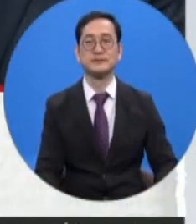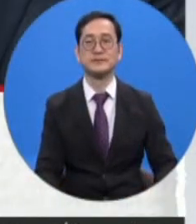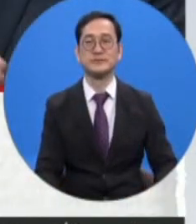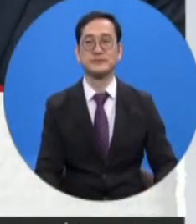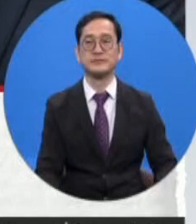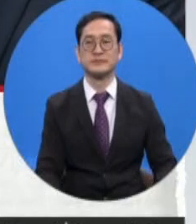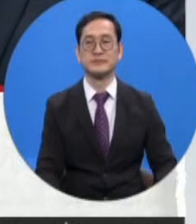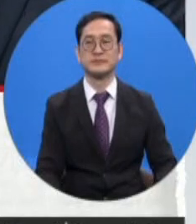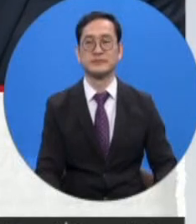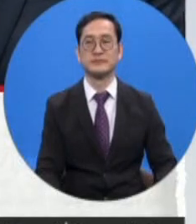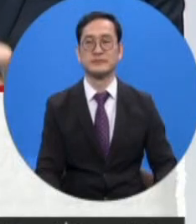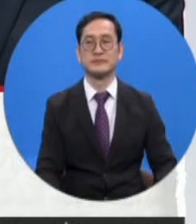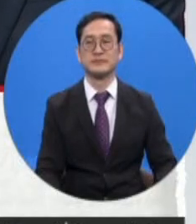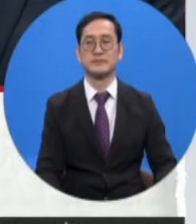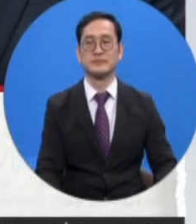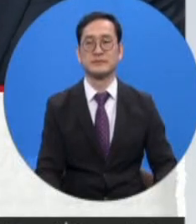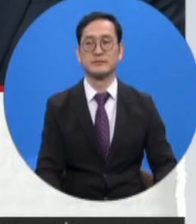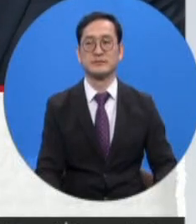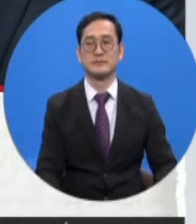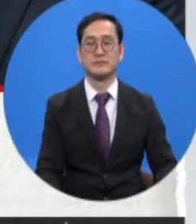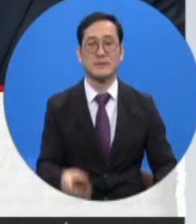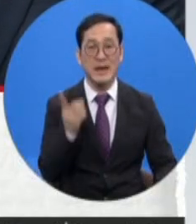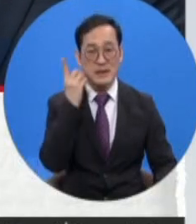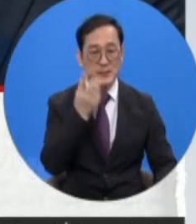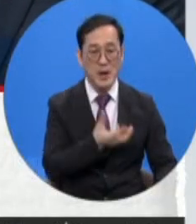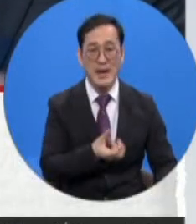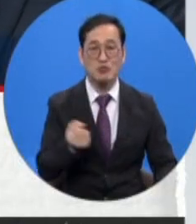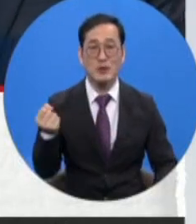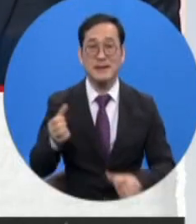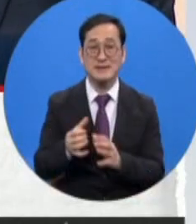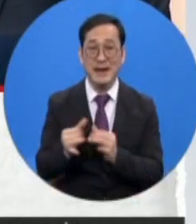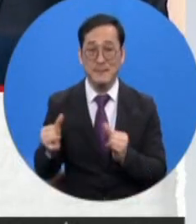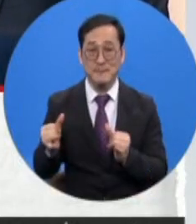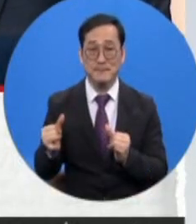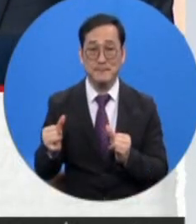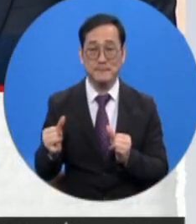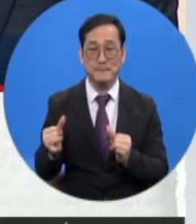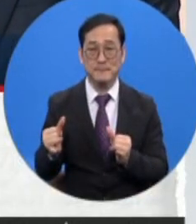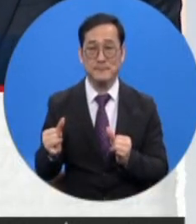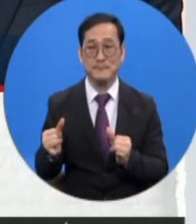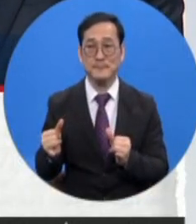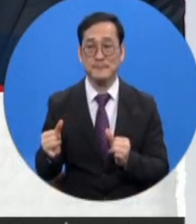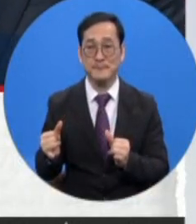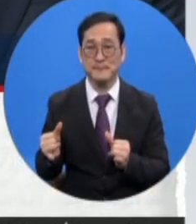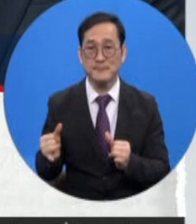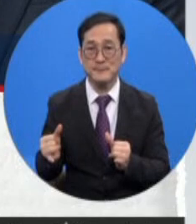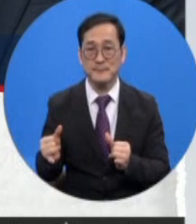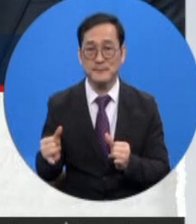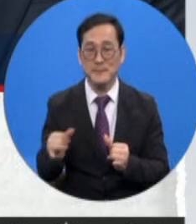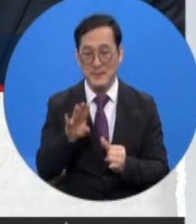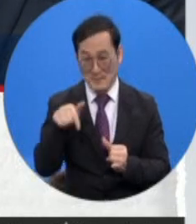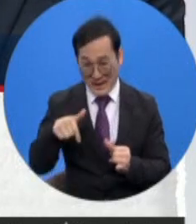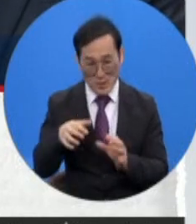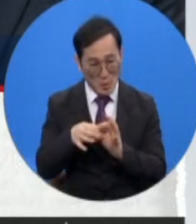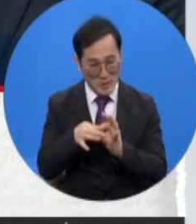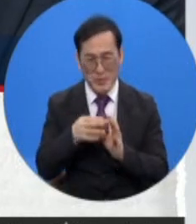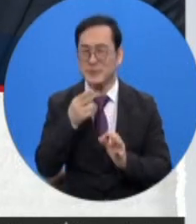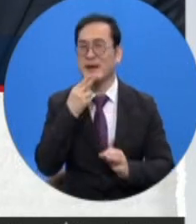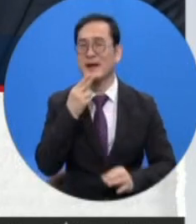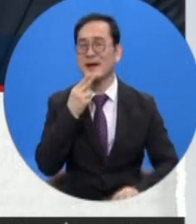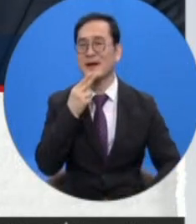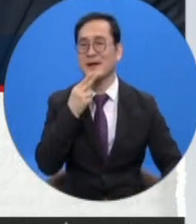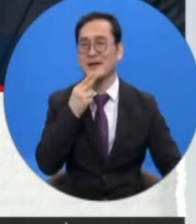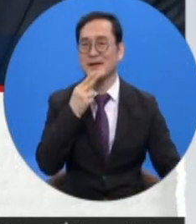저 휴대전화를 가져간 사람이 전혀 정진상 부실자랑 관련이 없다 이렇게 밝힌 적이 있죠. 그래서 어제 남부경찰청에서 다시